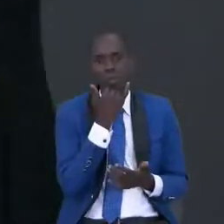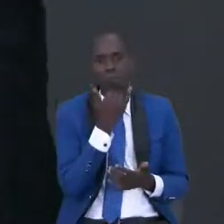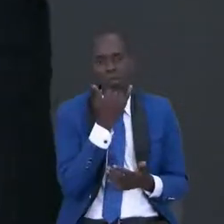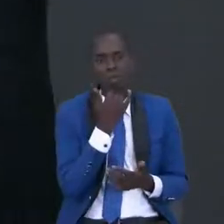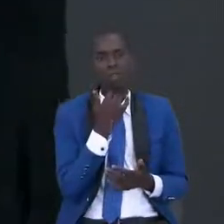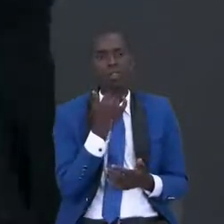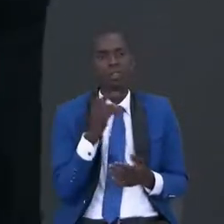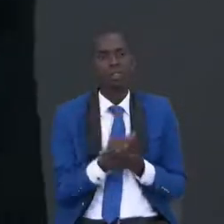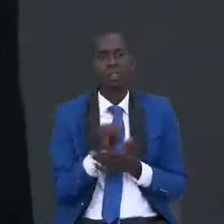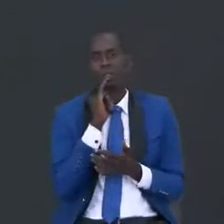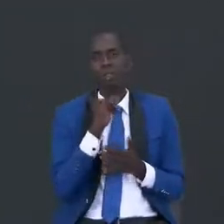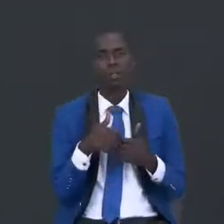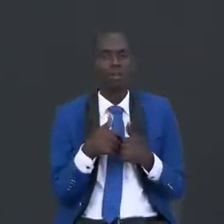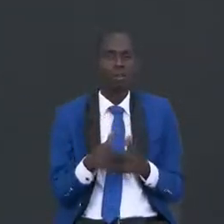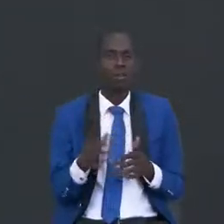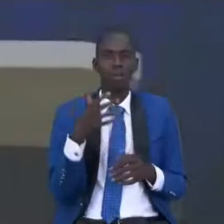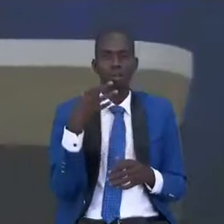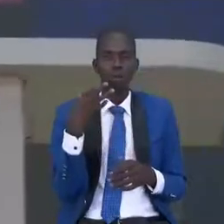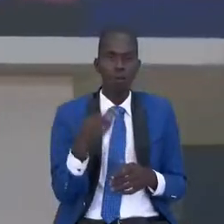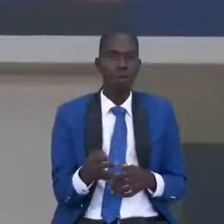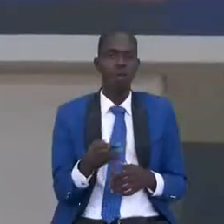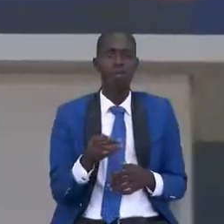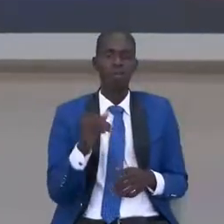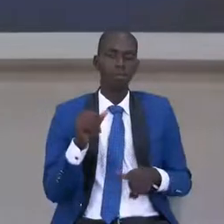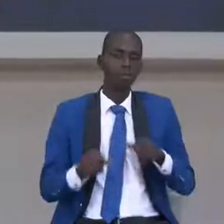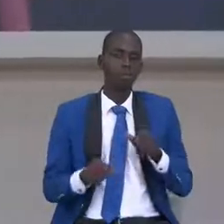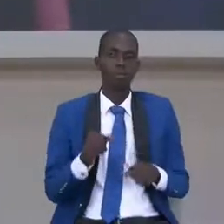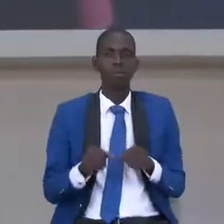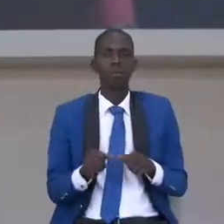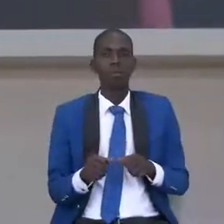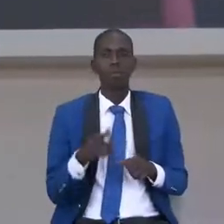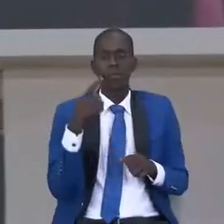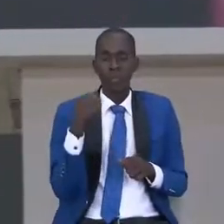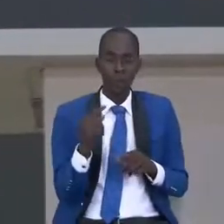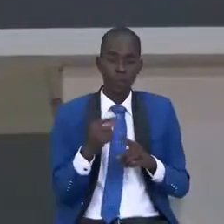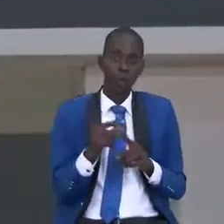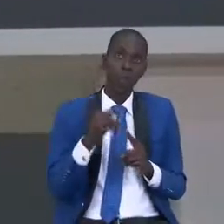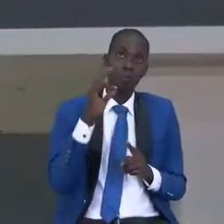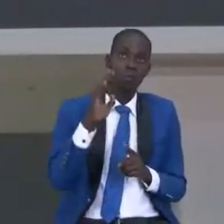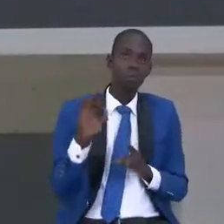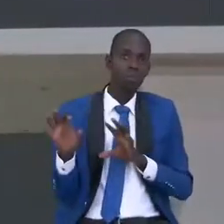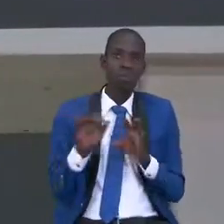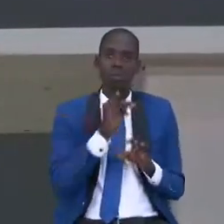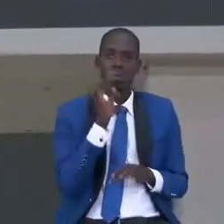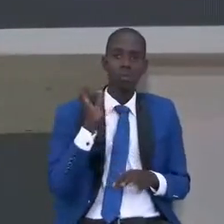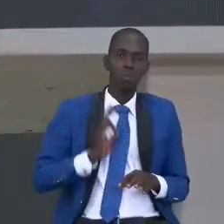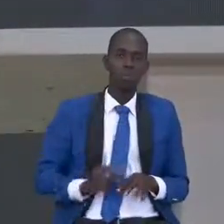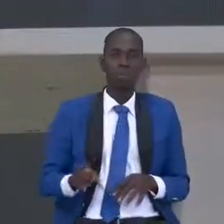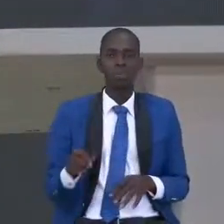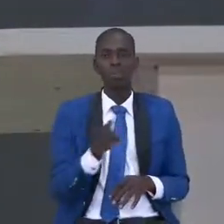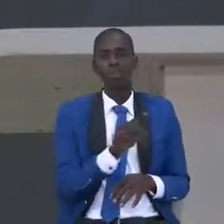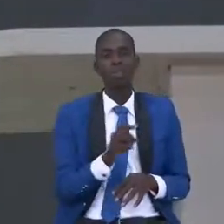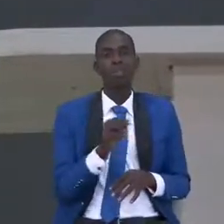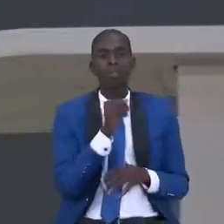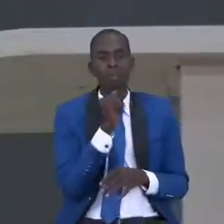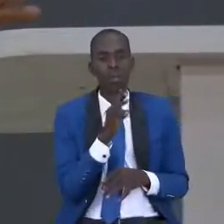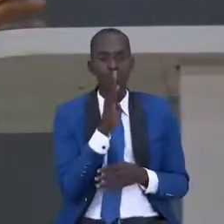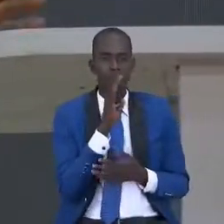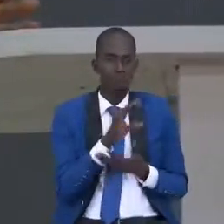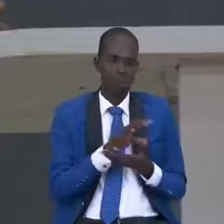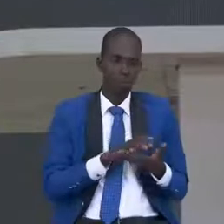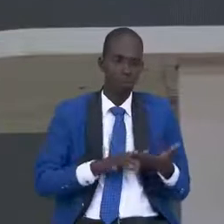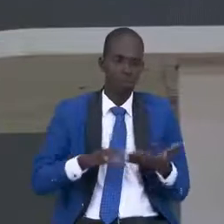de l'incrédulité. La parole qui leur fut annoncée ne leur servit de rien parce qu'elle ne trouva pas de la